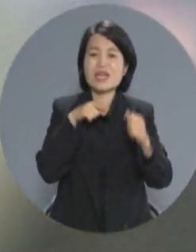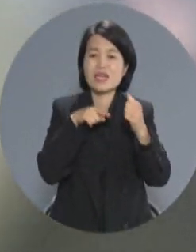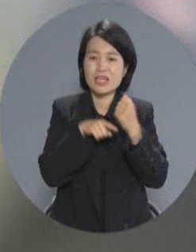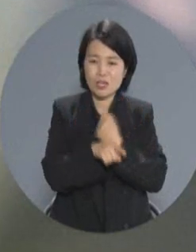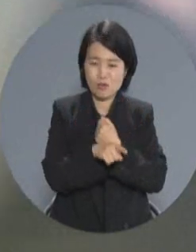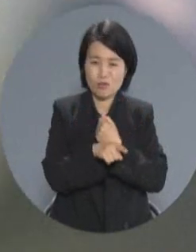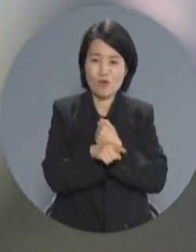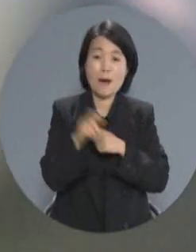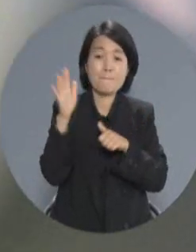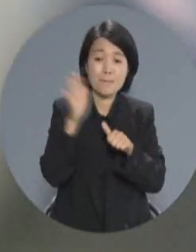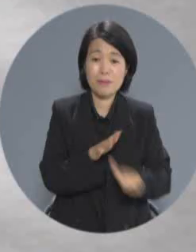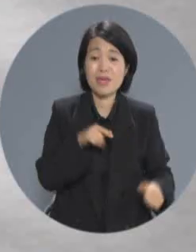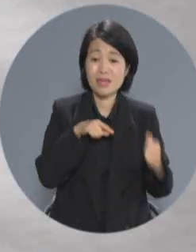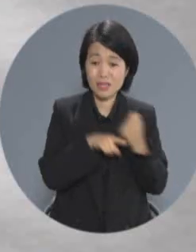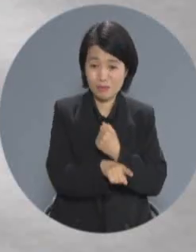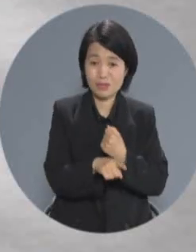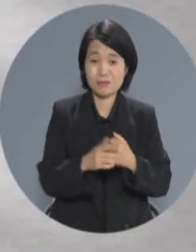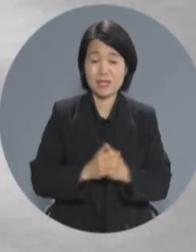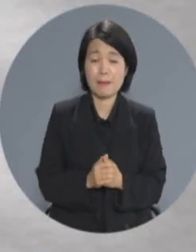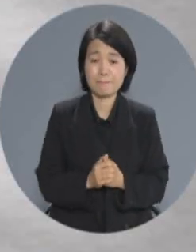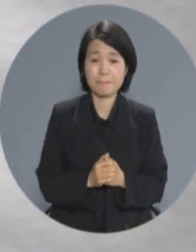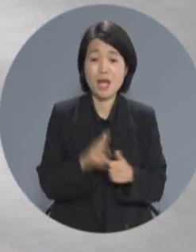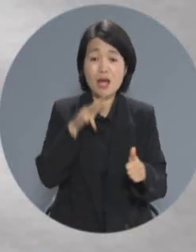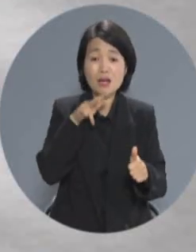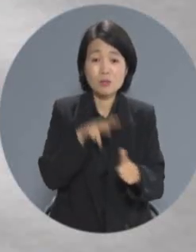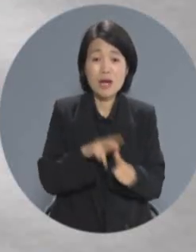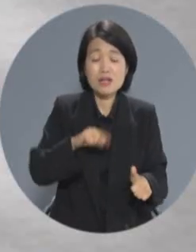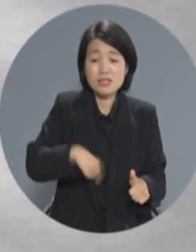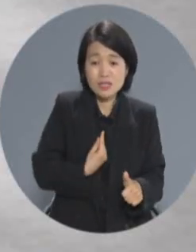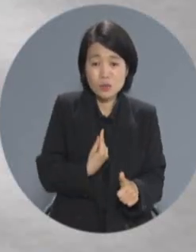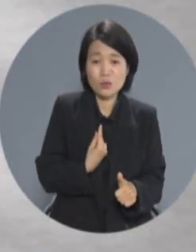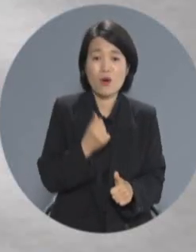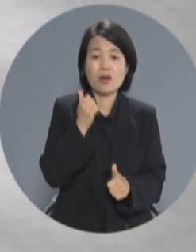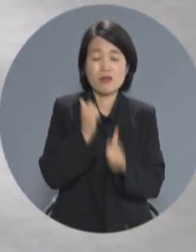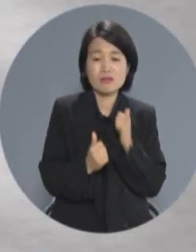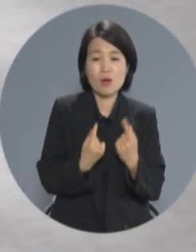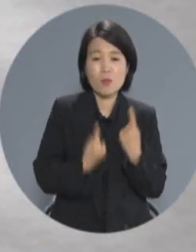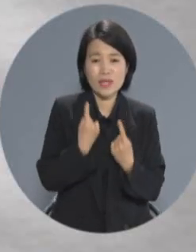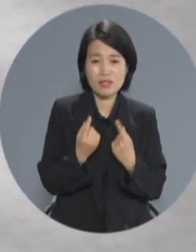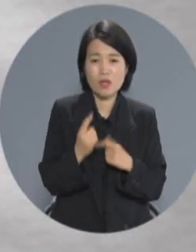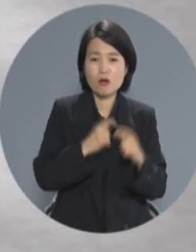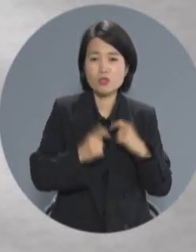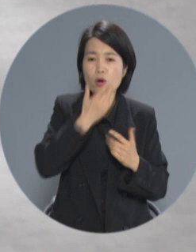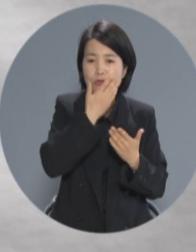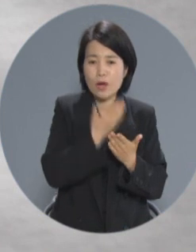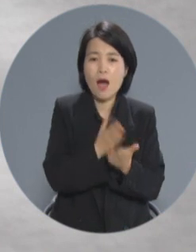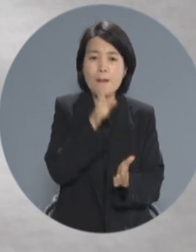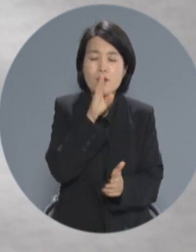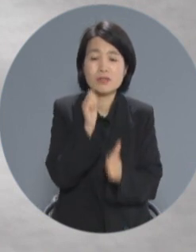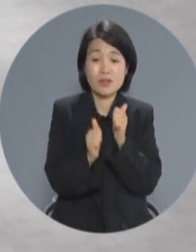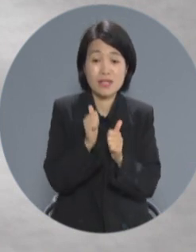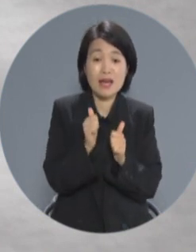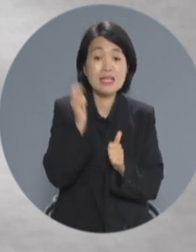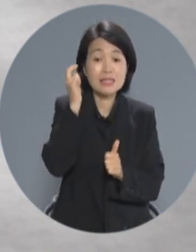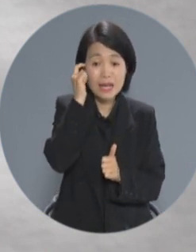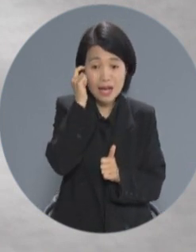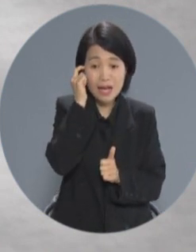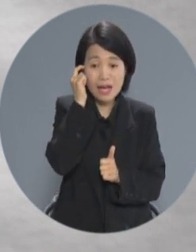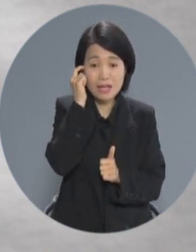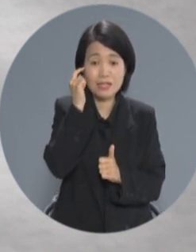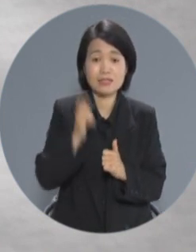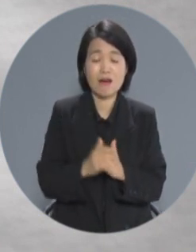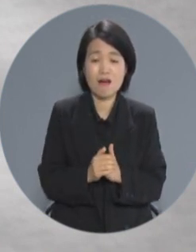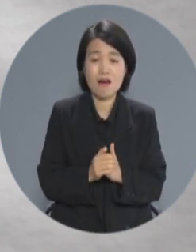패인이었던 것으로 보고 있는 겁니다. 일단 후보들 스스로도 경선보다 더 중요한 게 본선이라는 생각들을 하기